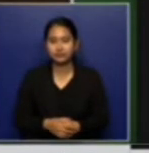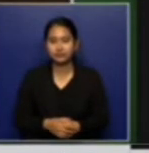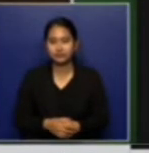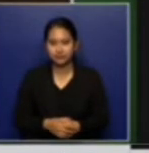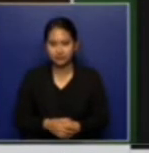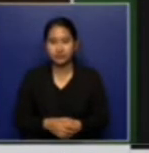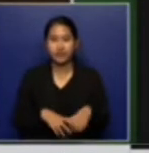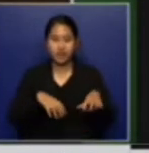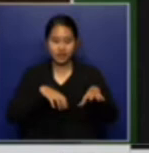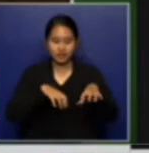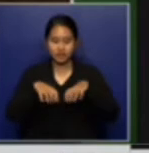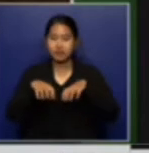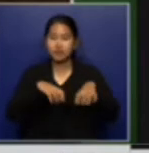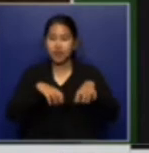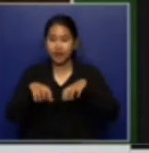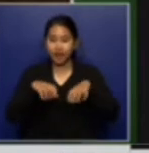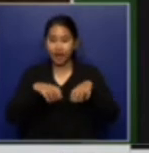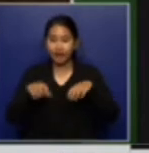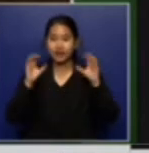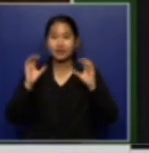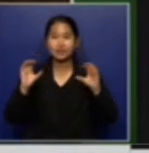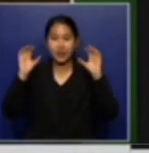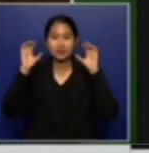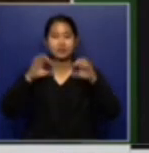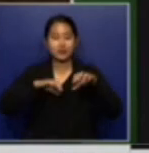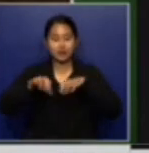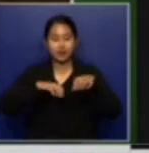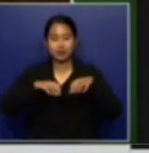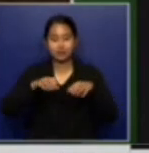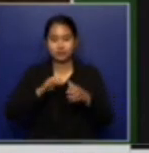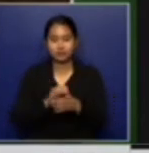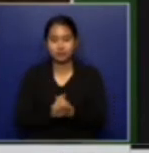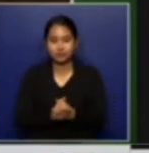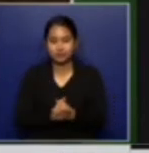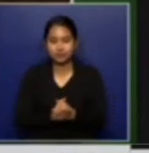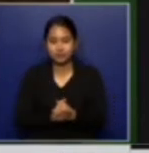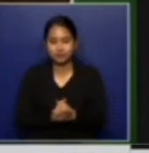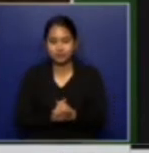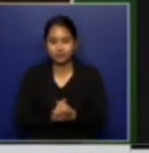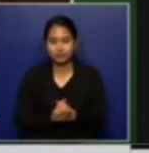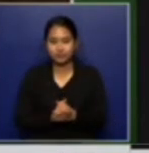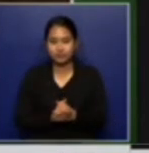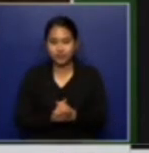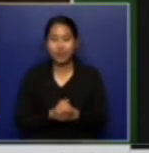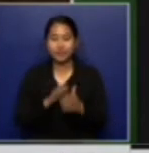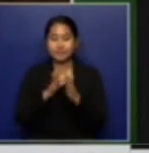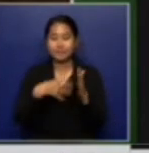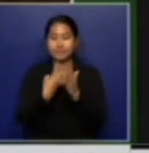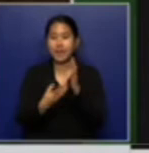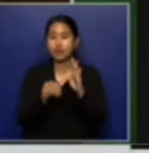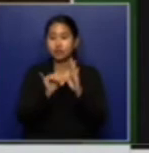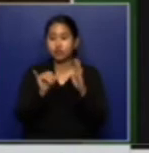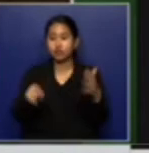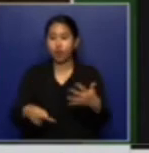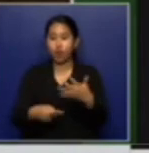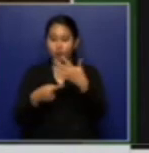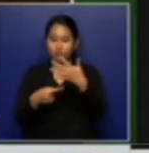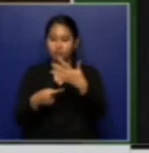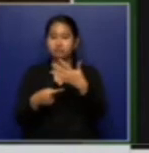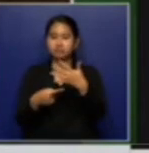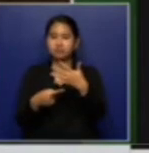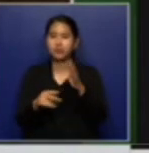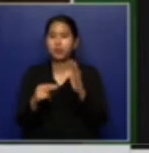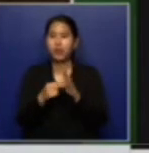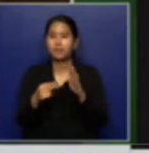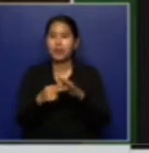การบริหารจัดการของภาครัฐเนี่ยตามยุทธศาสตร์6ด้านด้วยกันเนี่ยมันเป็น